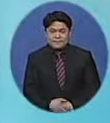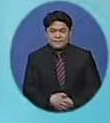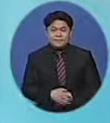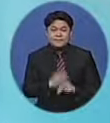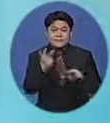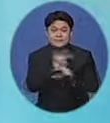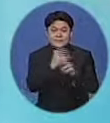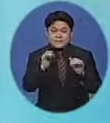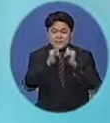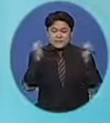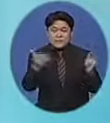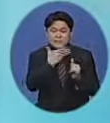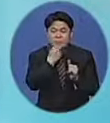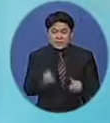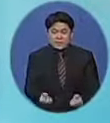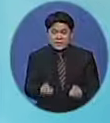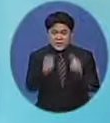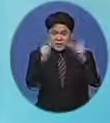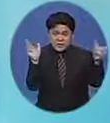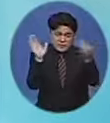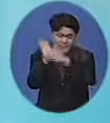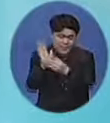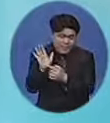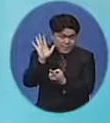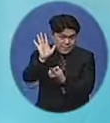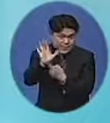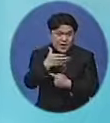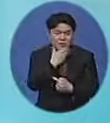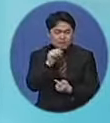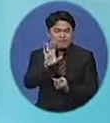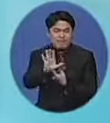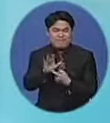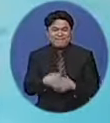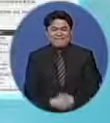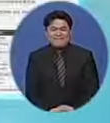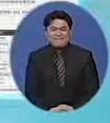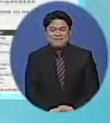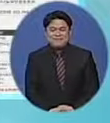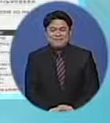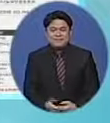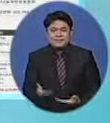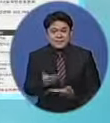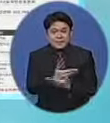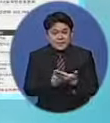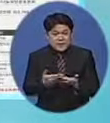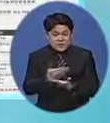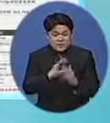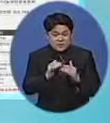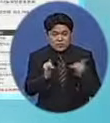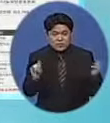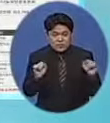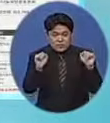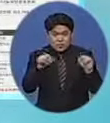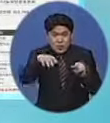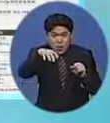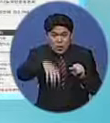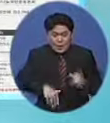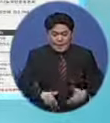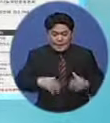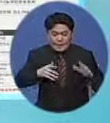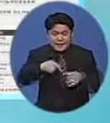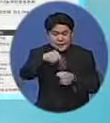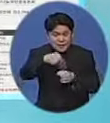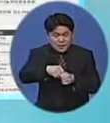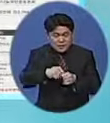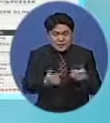한 주간의 사회복지 행사를 한눈에 알려드리는 시간 복지 게시판입니다. 나눔 국민운동본부에서는 따뜻한 세상을